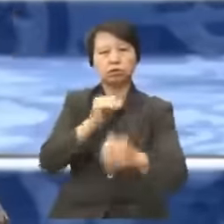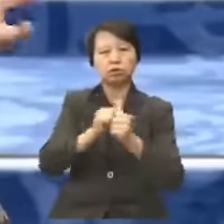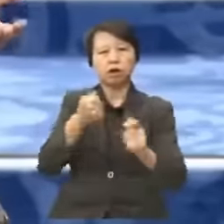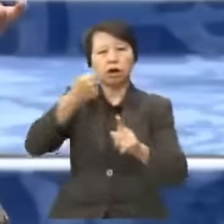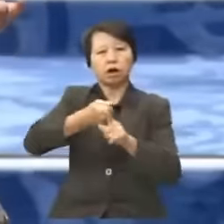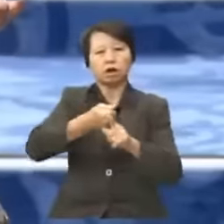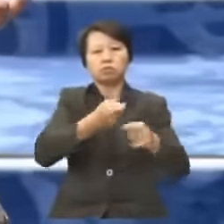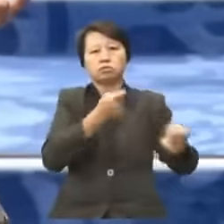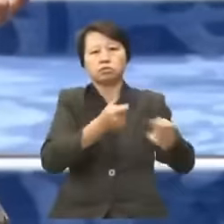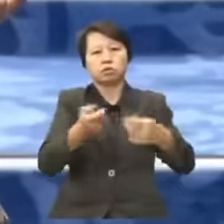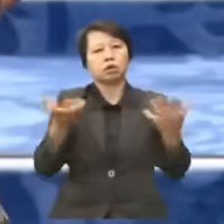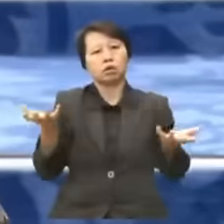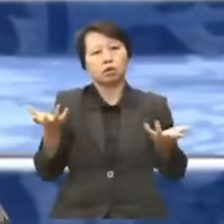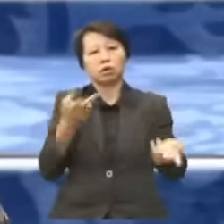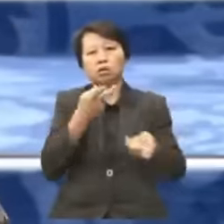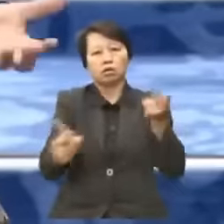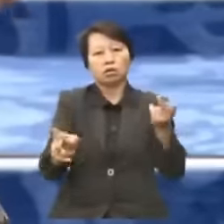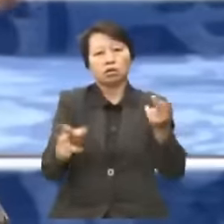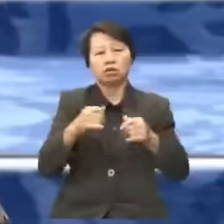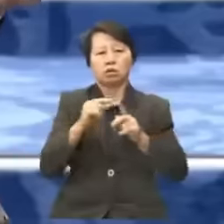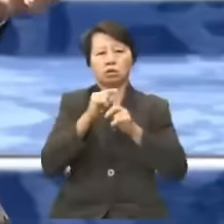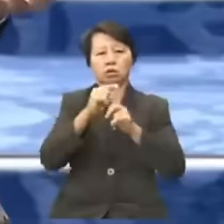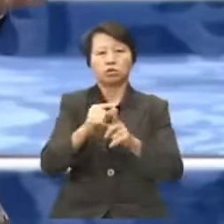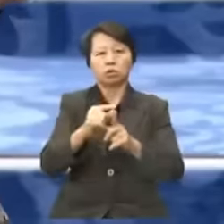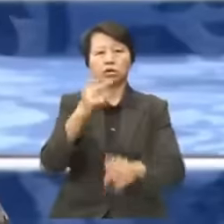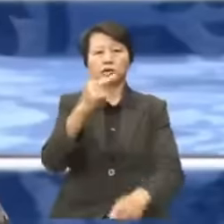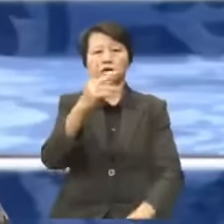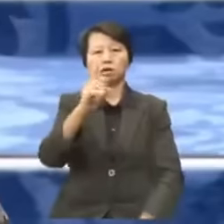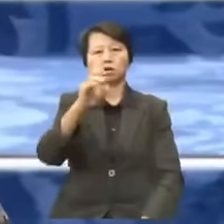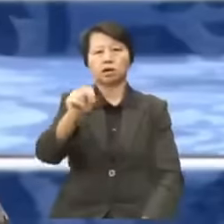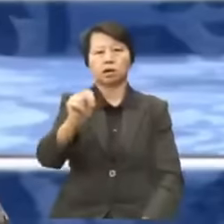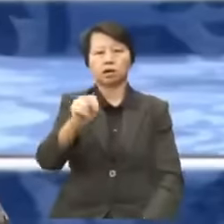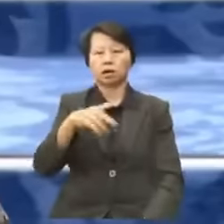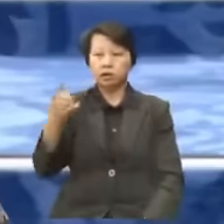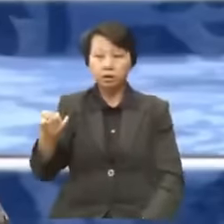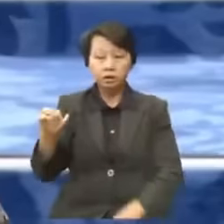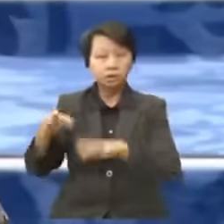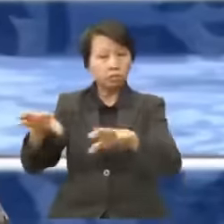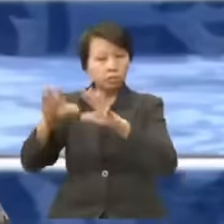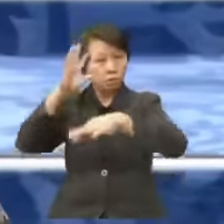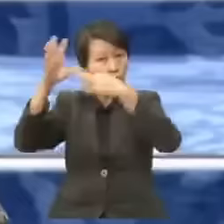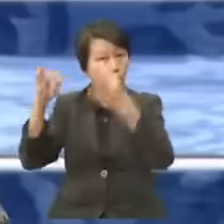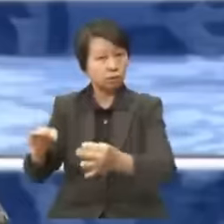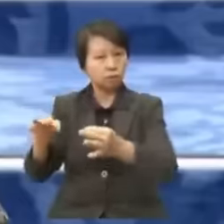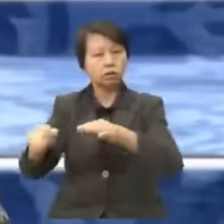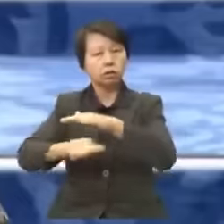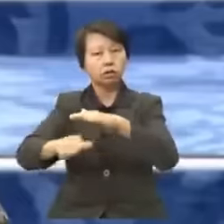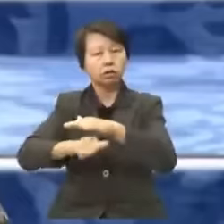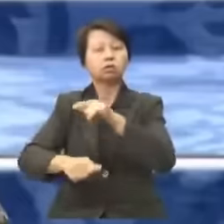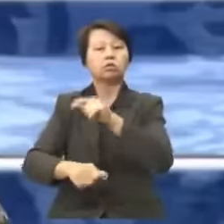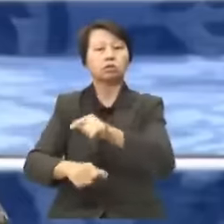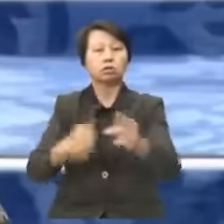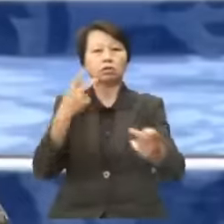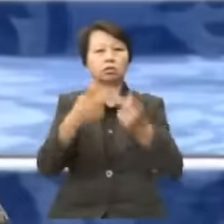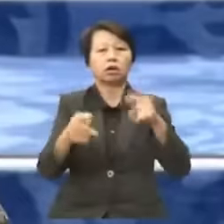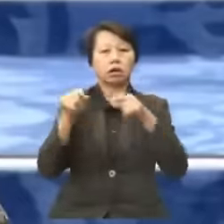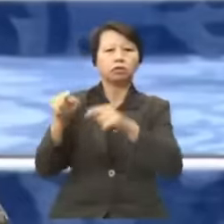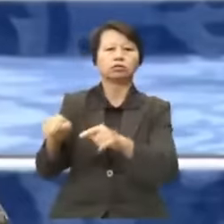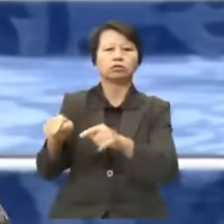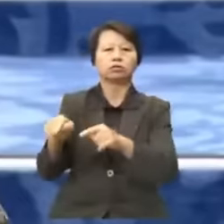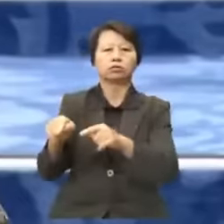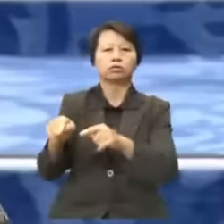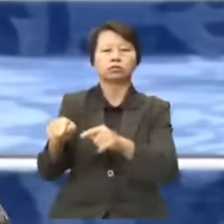arahan pentadbiran yang dikeluarkanle kdn dia kepusan kepada percanggahan